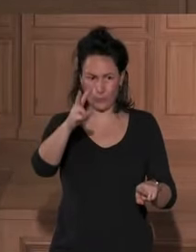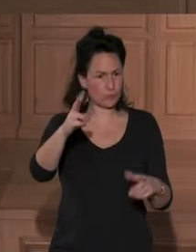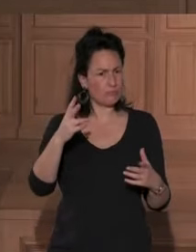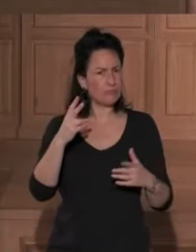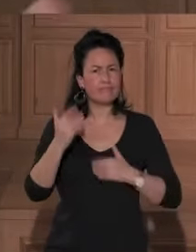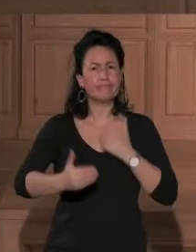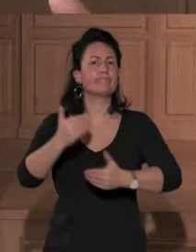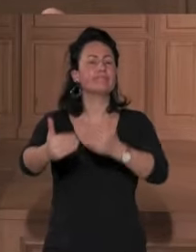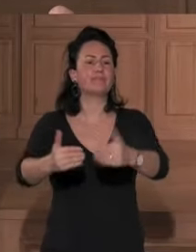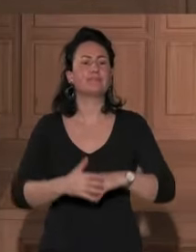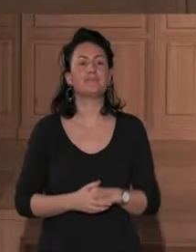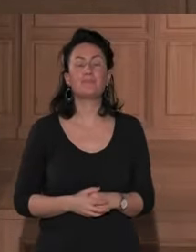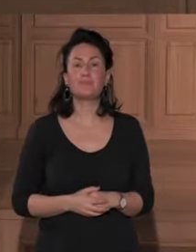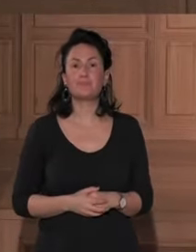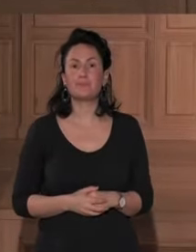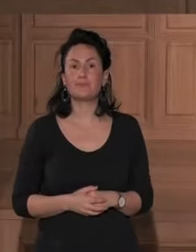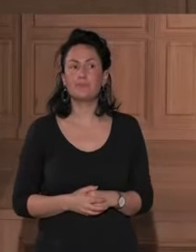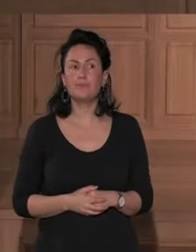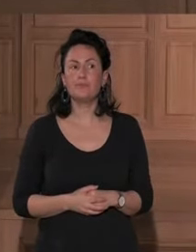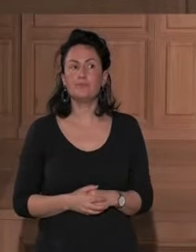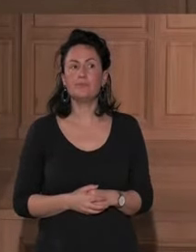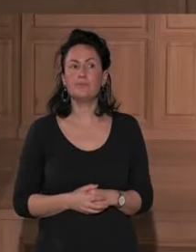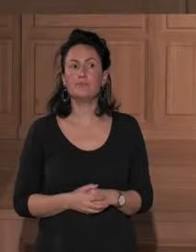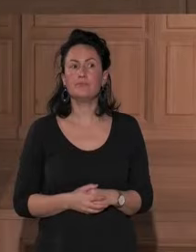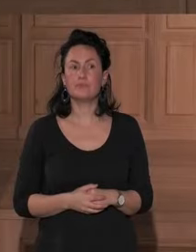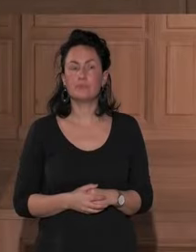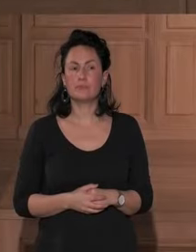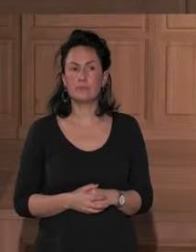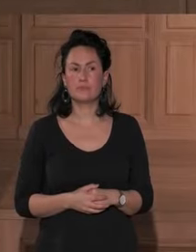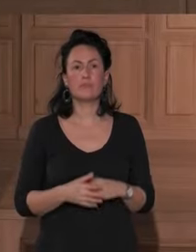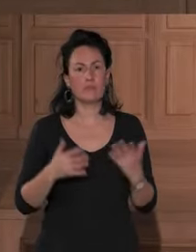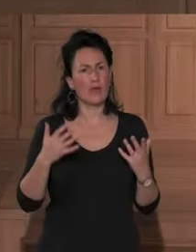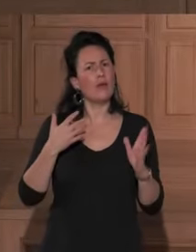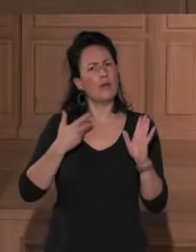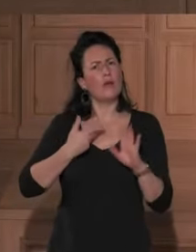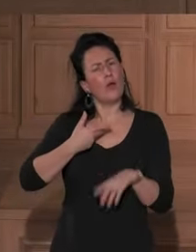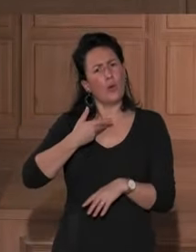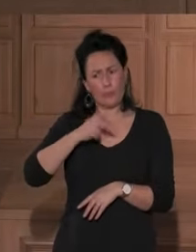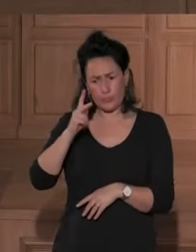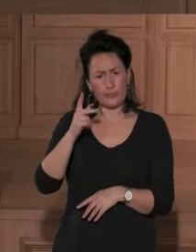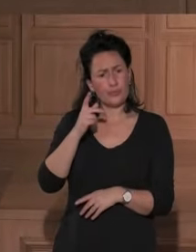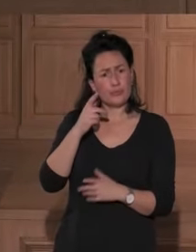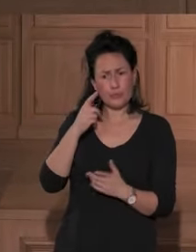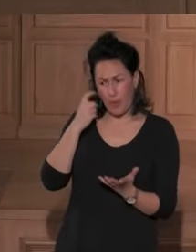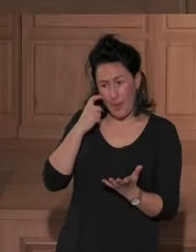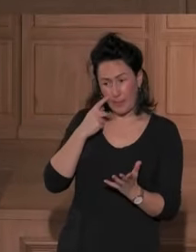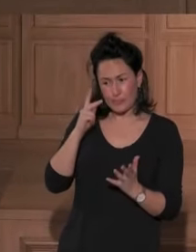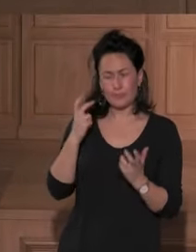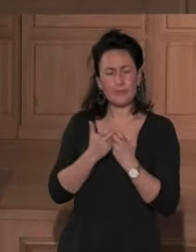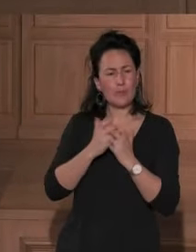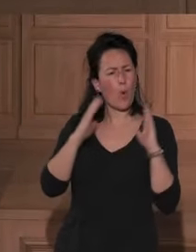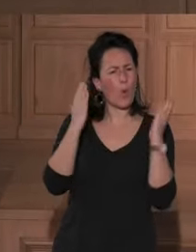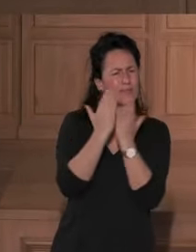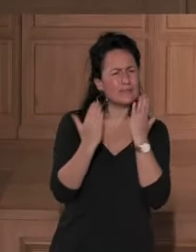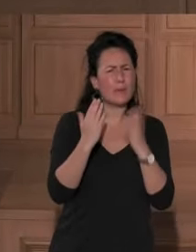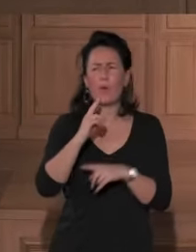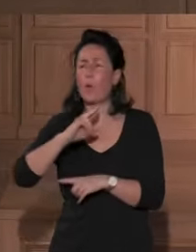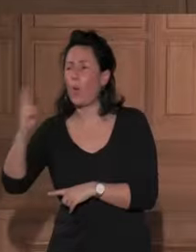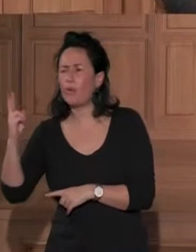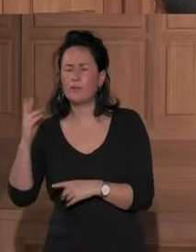plus bénéfique pour les neurotypiques que pour les personnes atteintes de TSA ou TND ou même TDAH. En